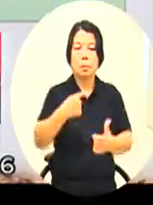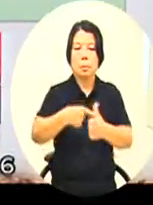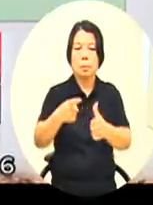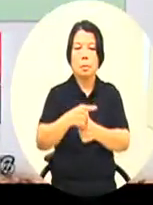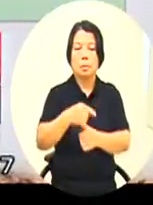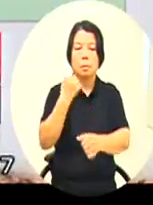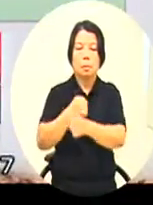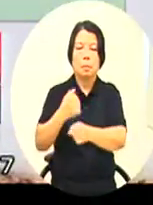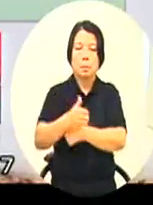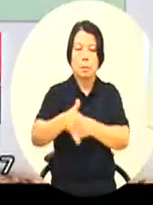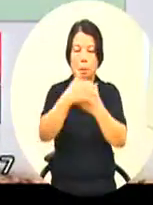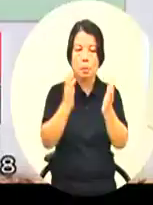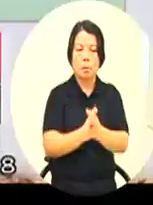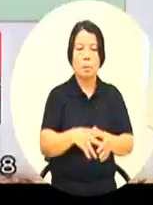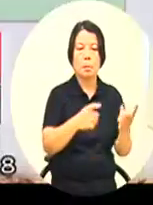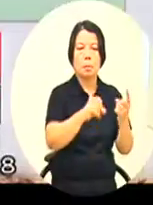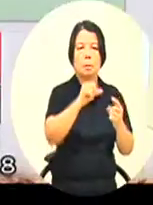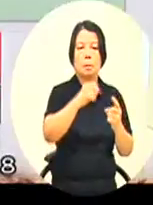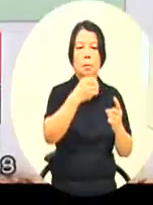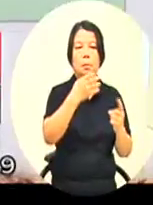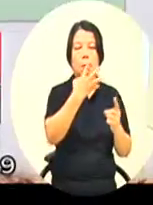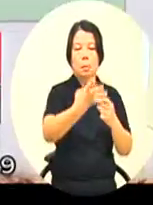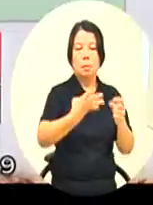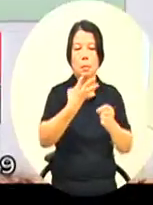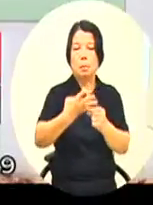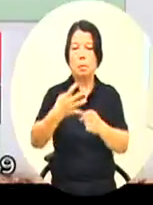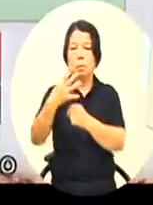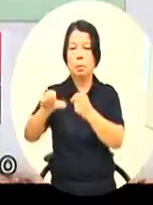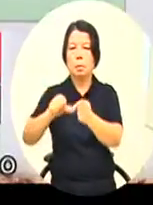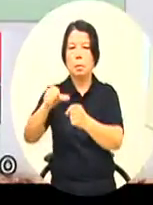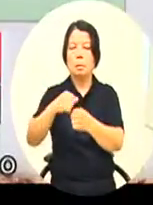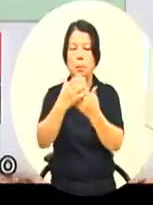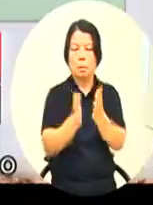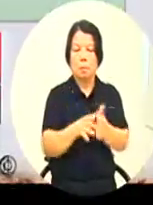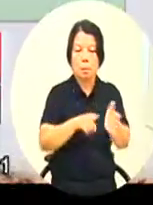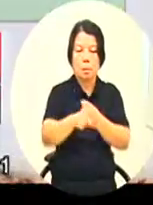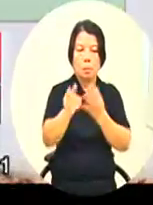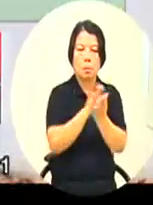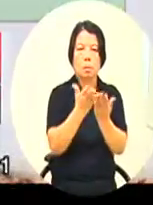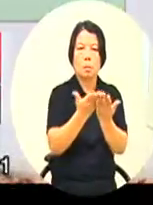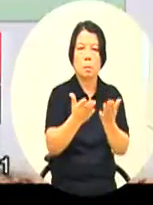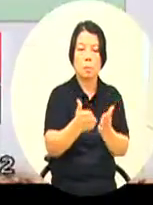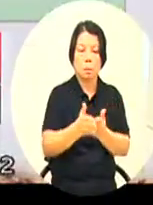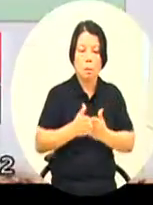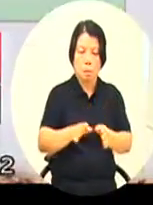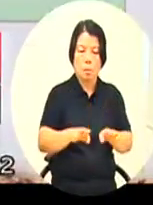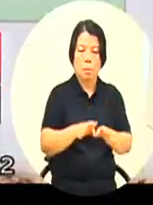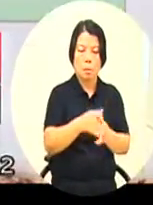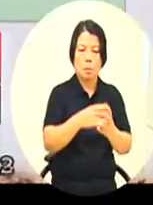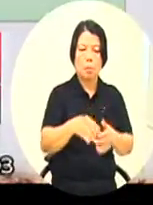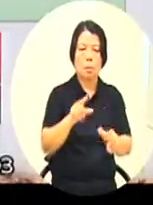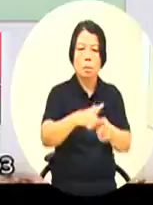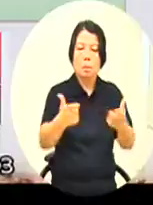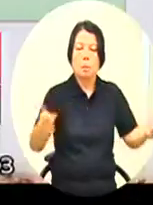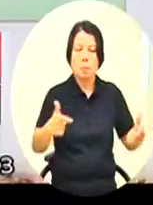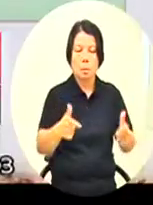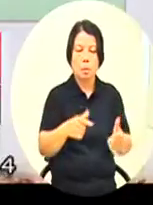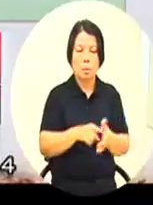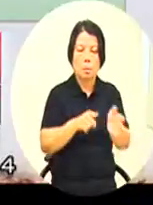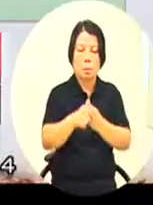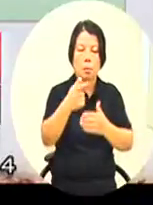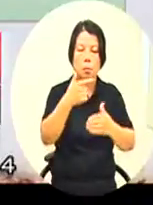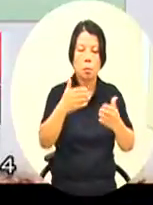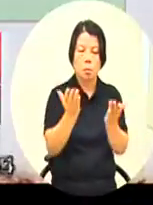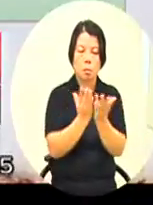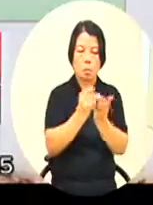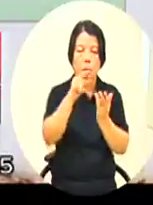书，104年跟105年都有提供这样的专书。那这些专书出来，在我们通识教育中心评鉴上也获得很大